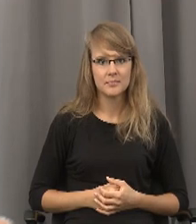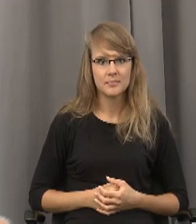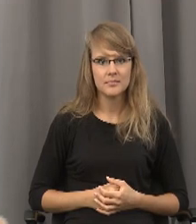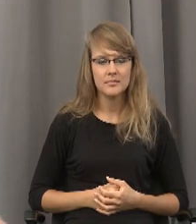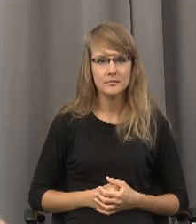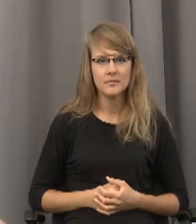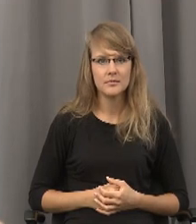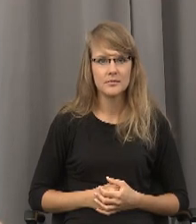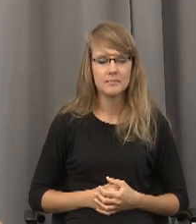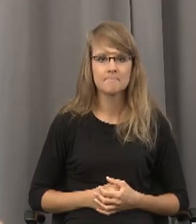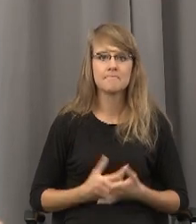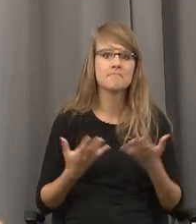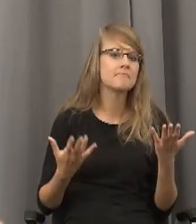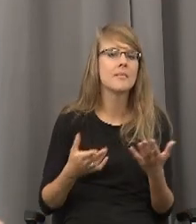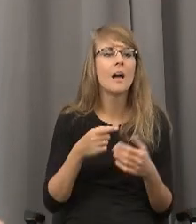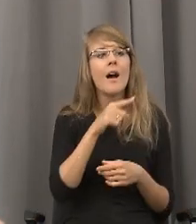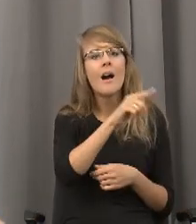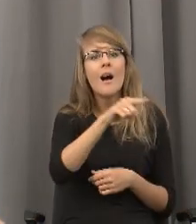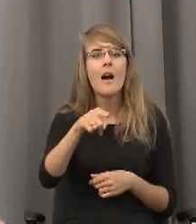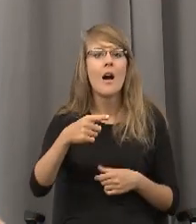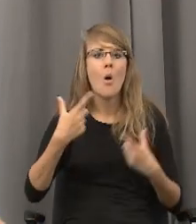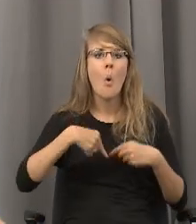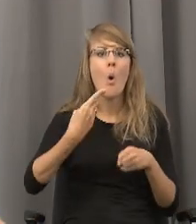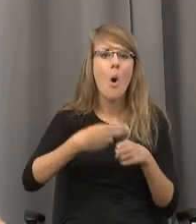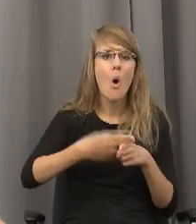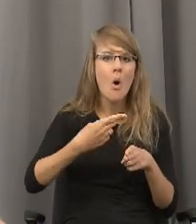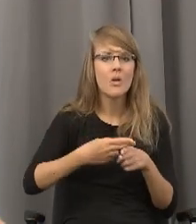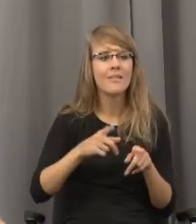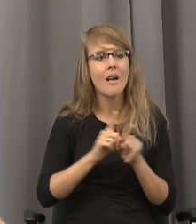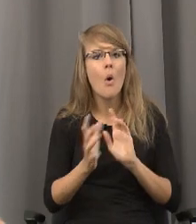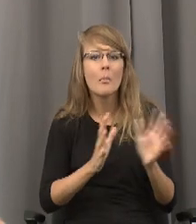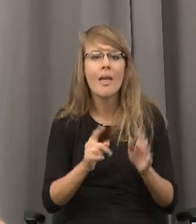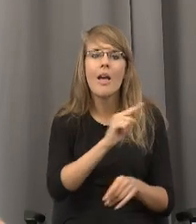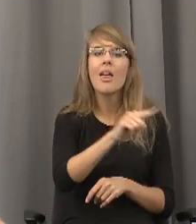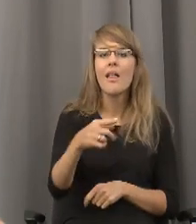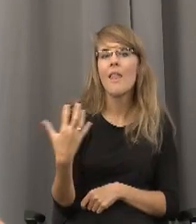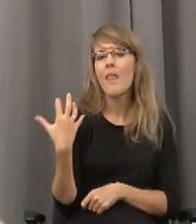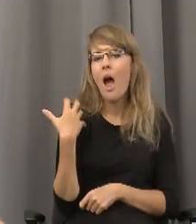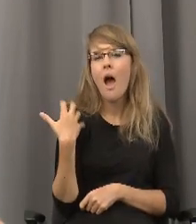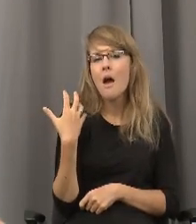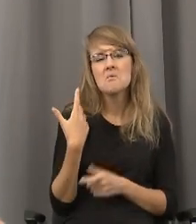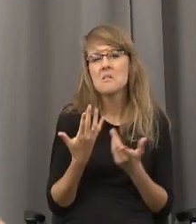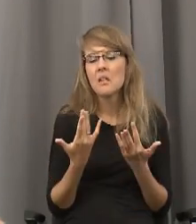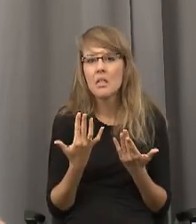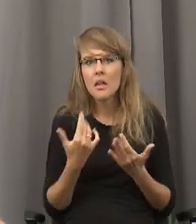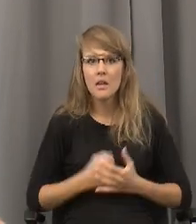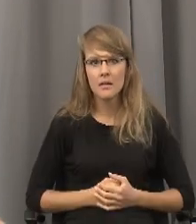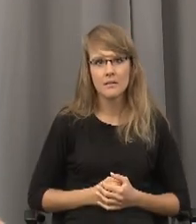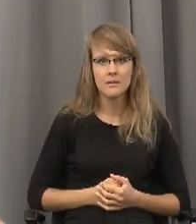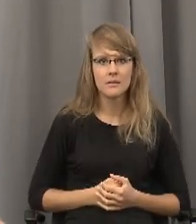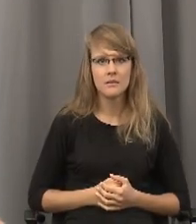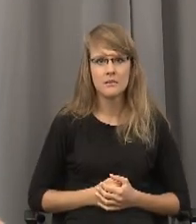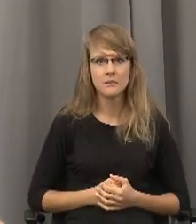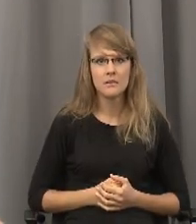Jak wygląda wiek i chorego, i opiekuna? Oj, coś